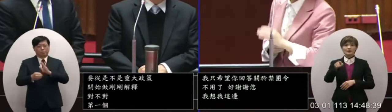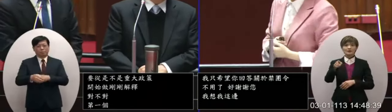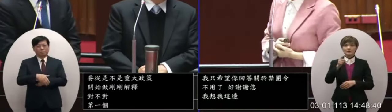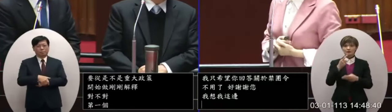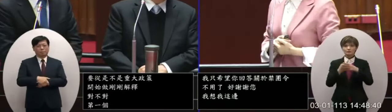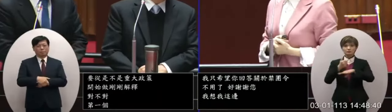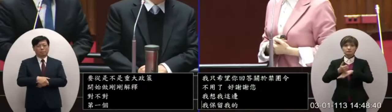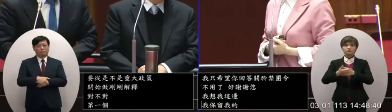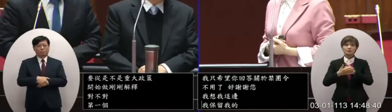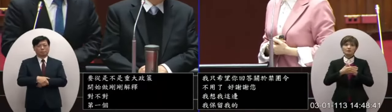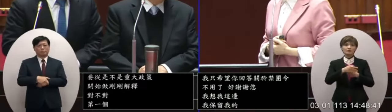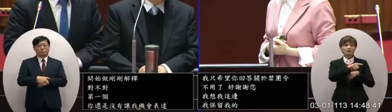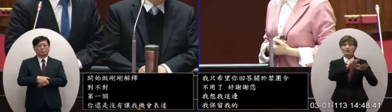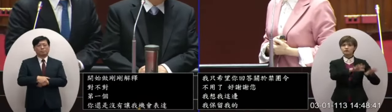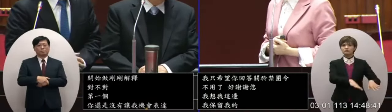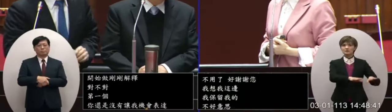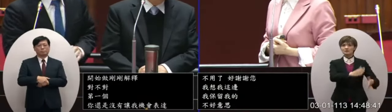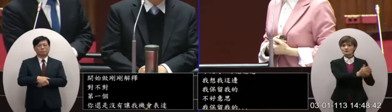序，